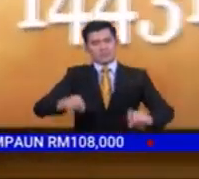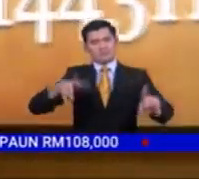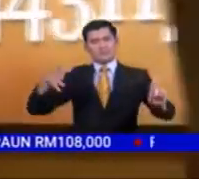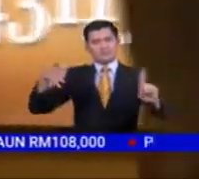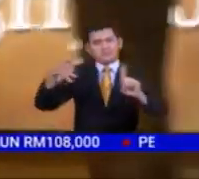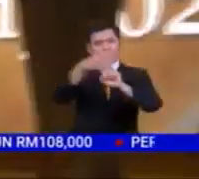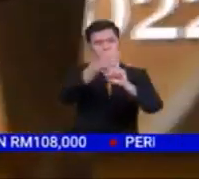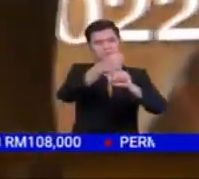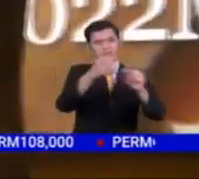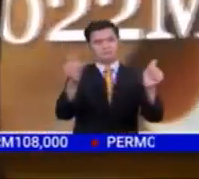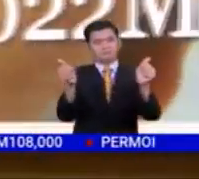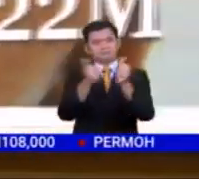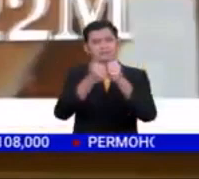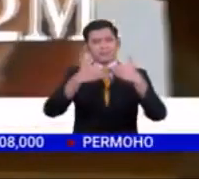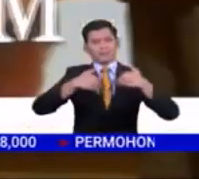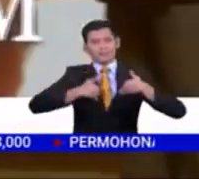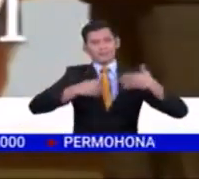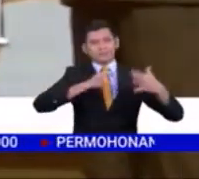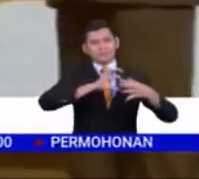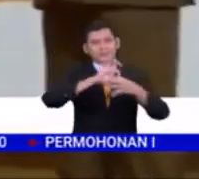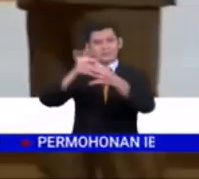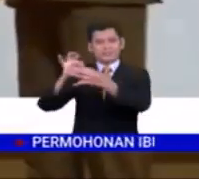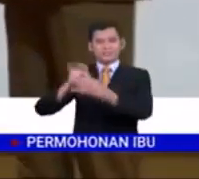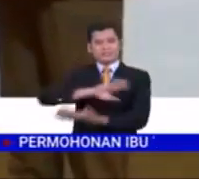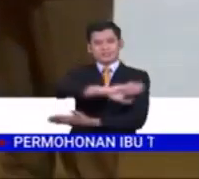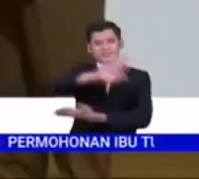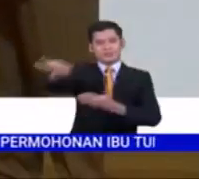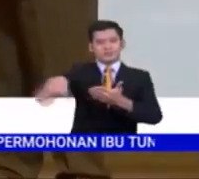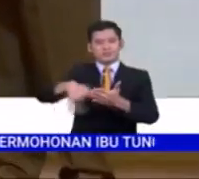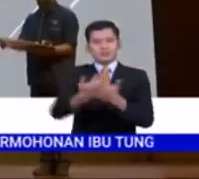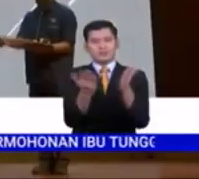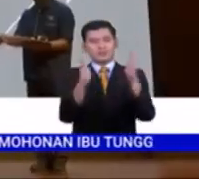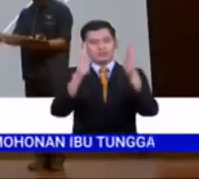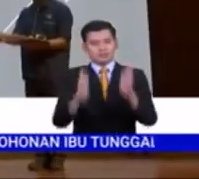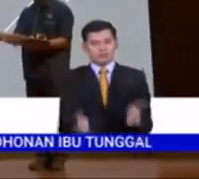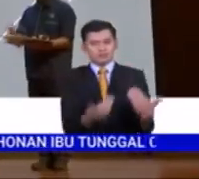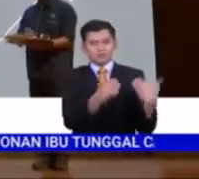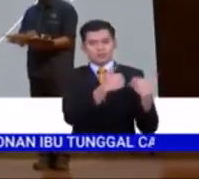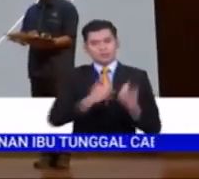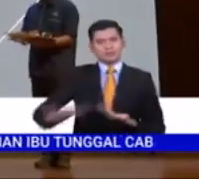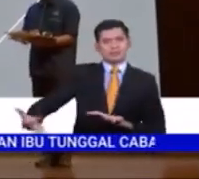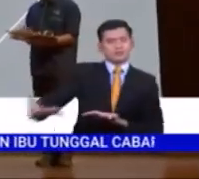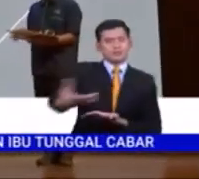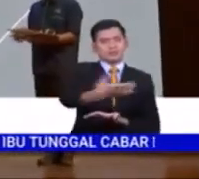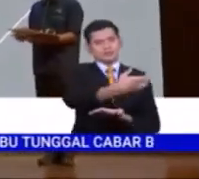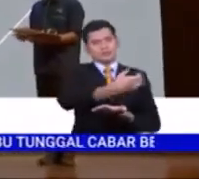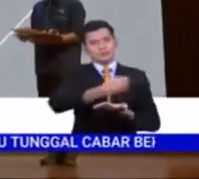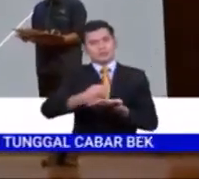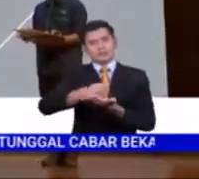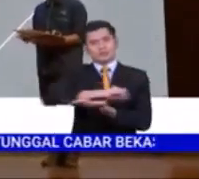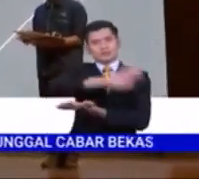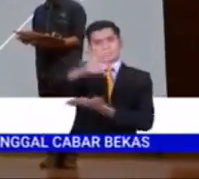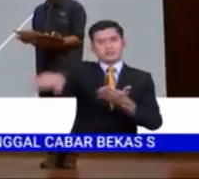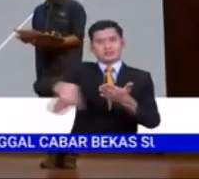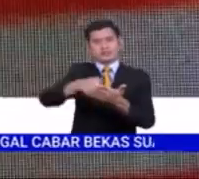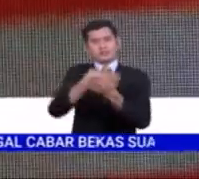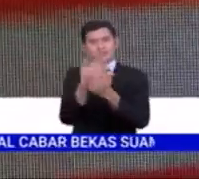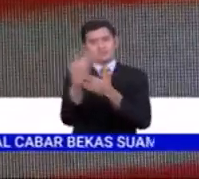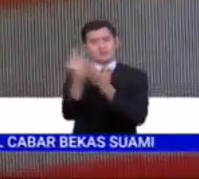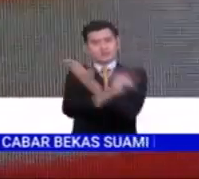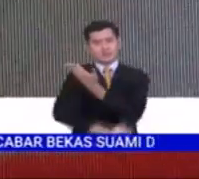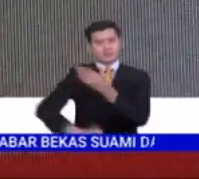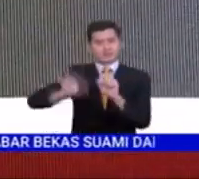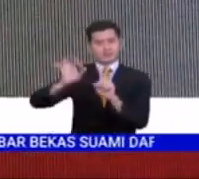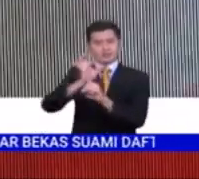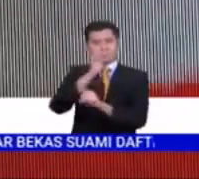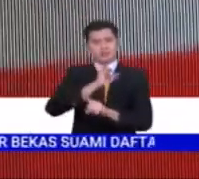dengan penggembelingan tenaga amil-amil zakat fitrah seluruh negeri Pulau Pinang yang kita lantik. Jadi saya suka menasihatkan kepada semua